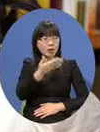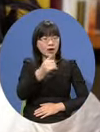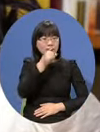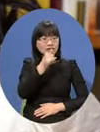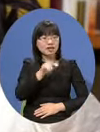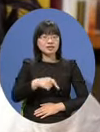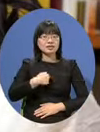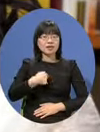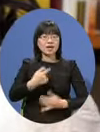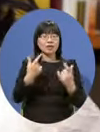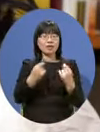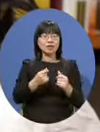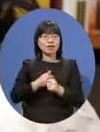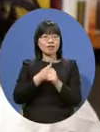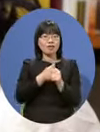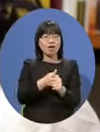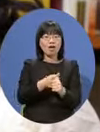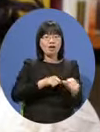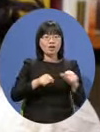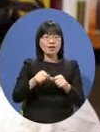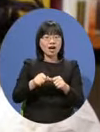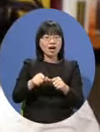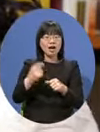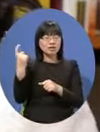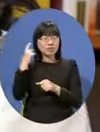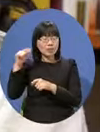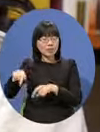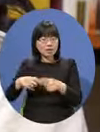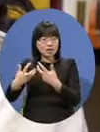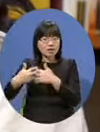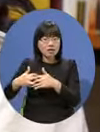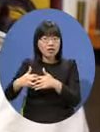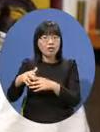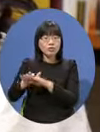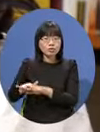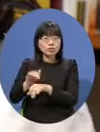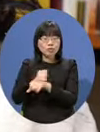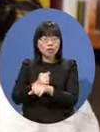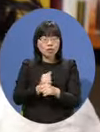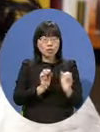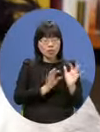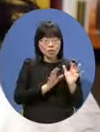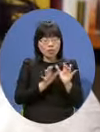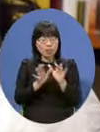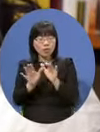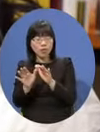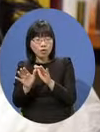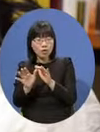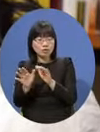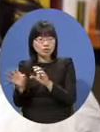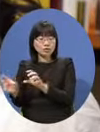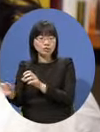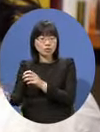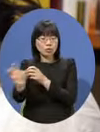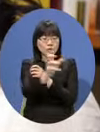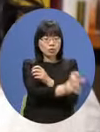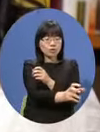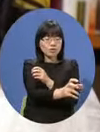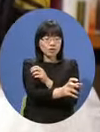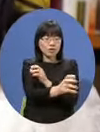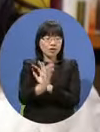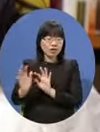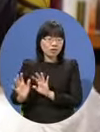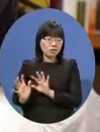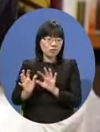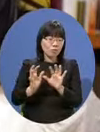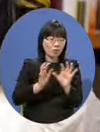배가 이렇게 막 따라서 움직이는 거예요. 스피커를 여기다 대주면 이쪽으로 몰려요. 그러다가 또 이렇게 해주면 또 그 아이가